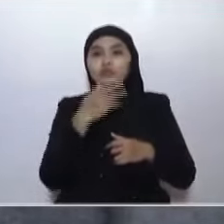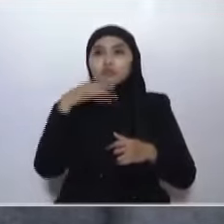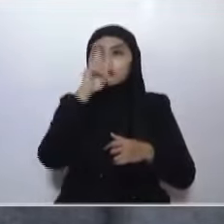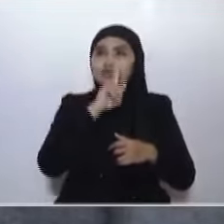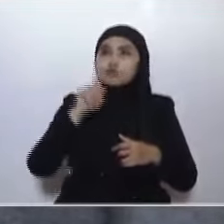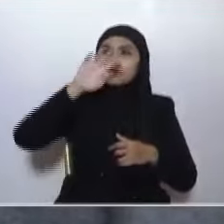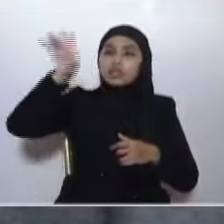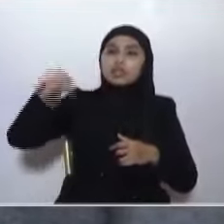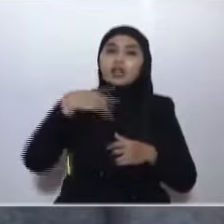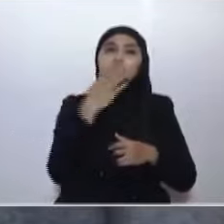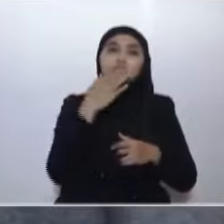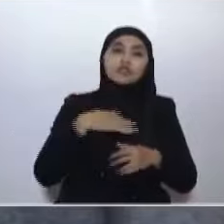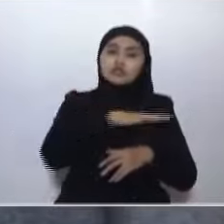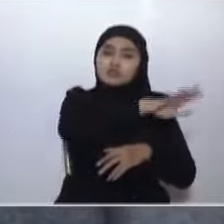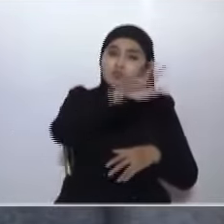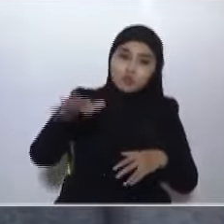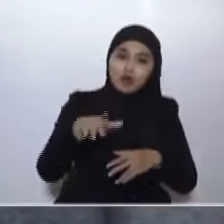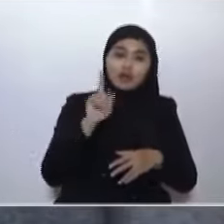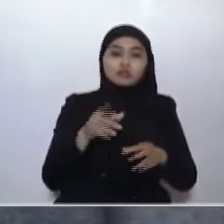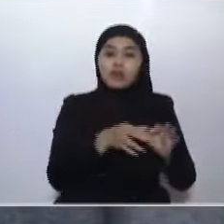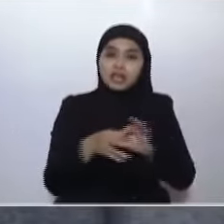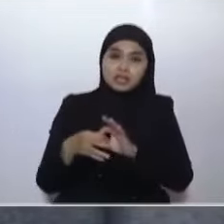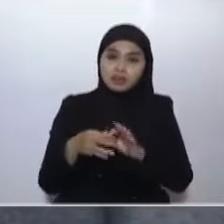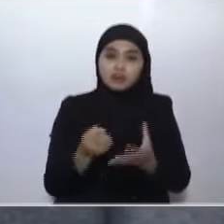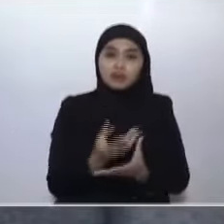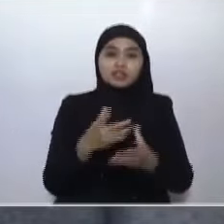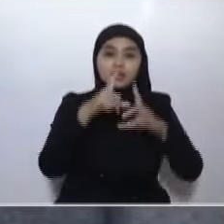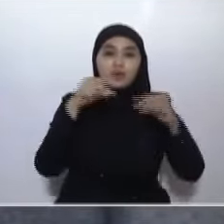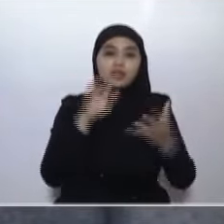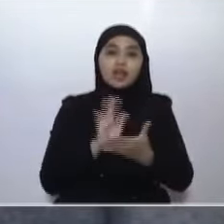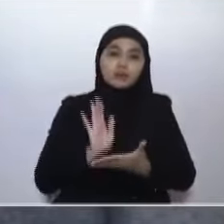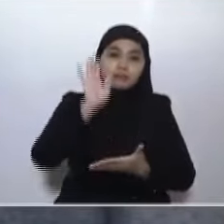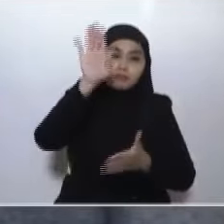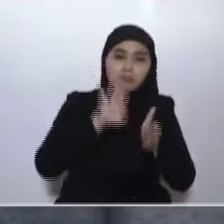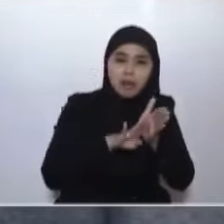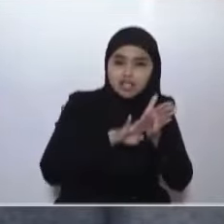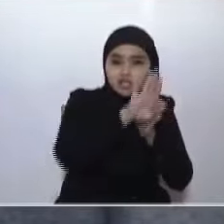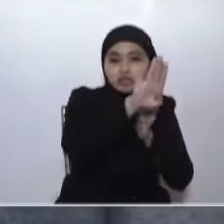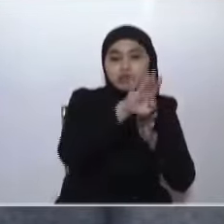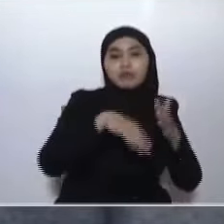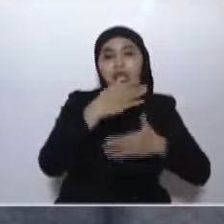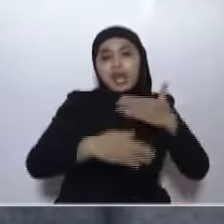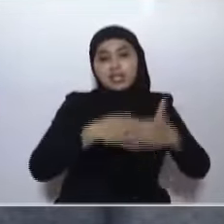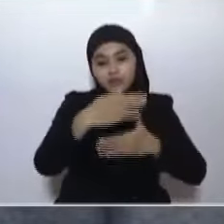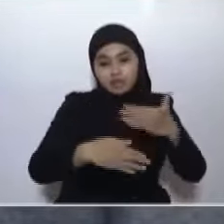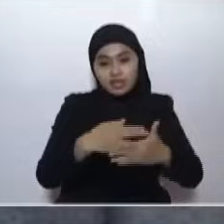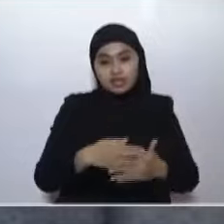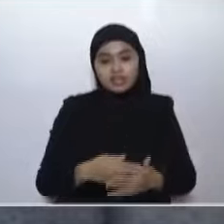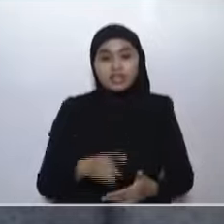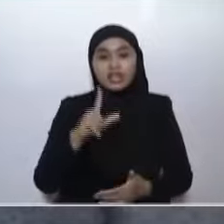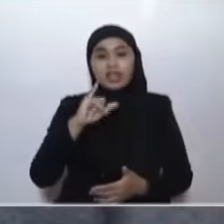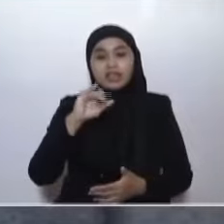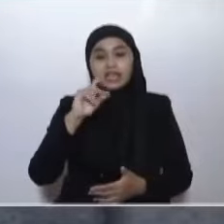kita miliki juga bekerja sama mewujudkan Jawa Tengah maju dan berkelanjutan Lir